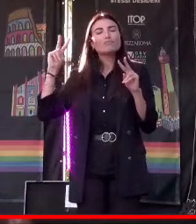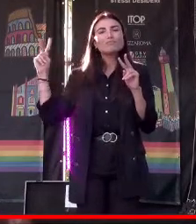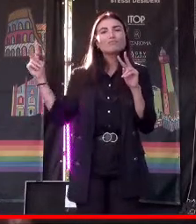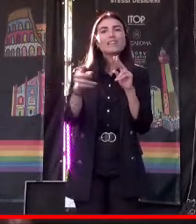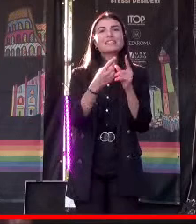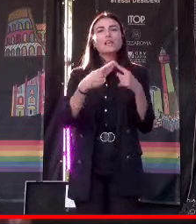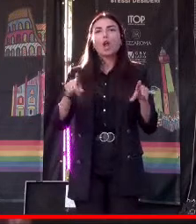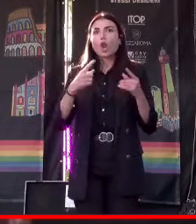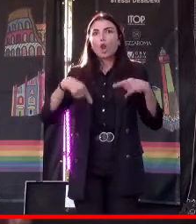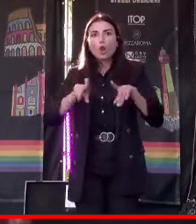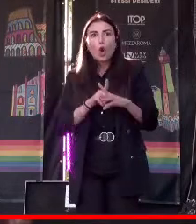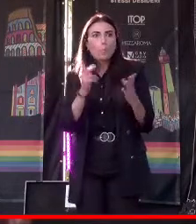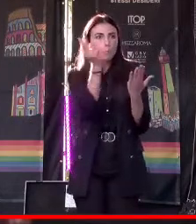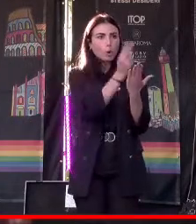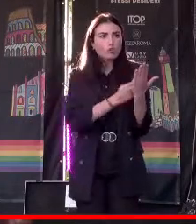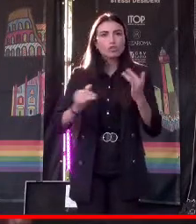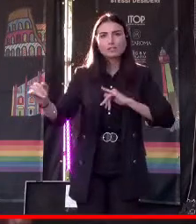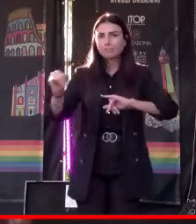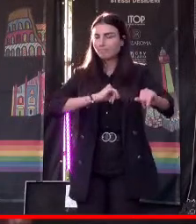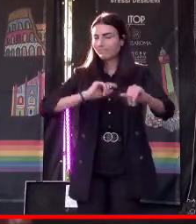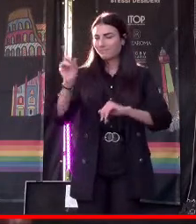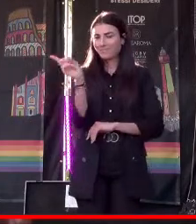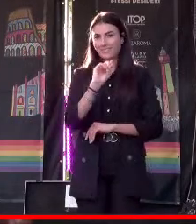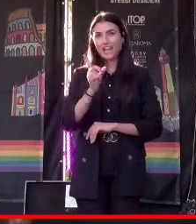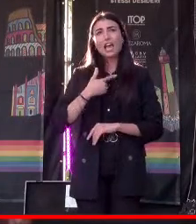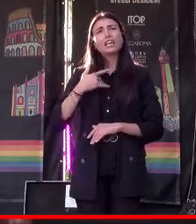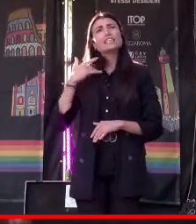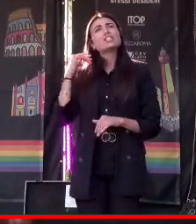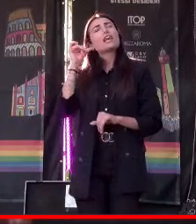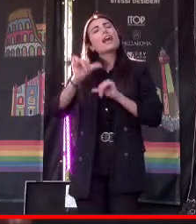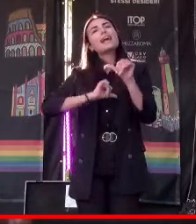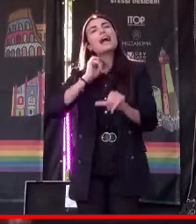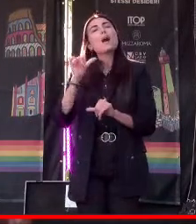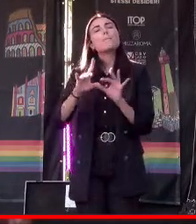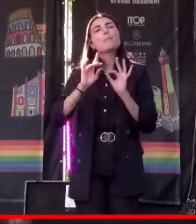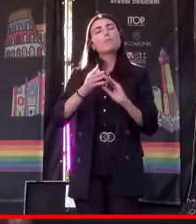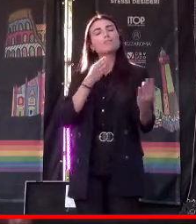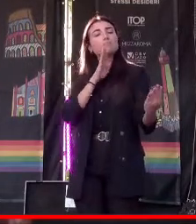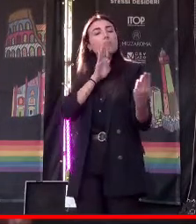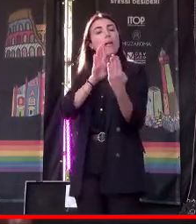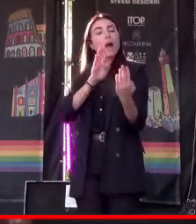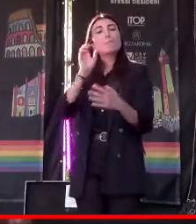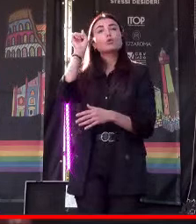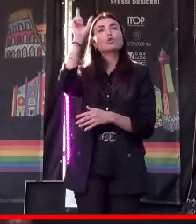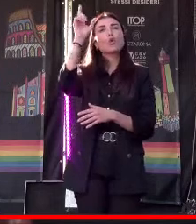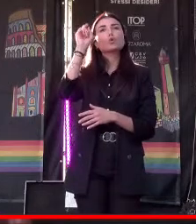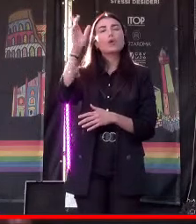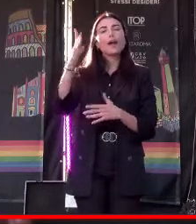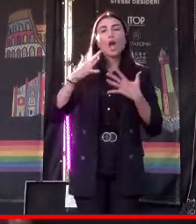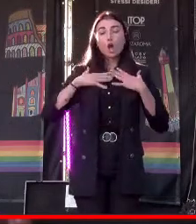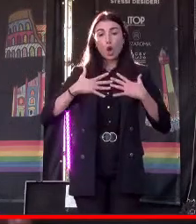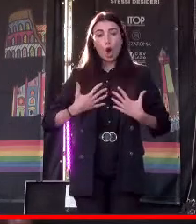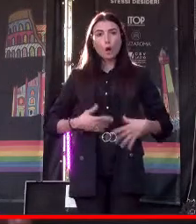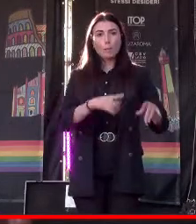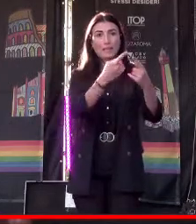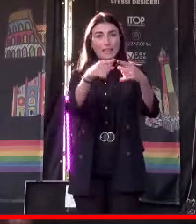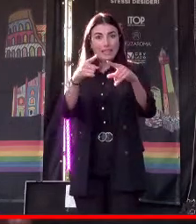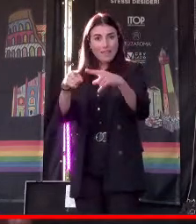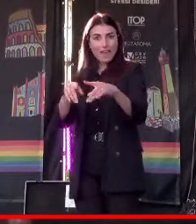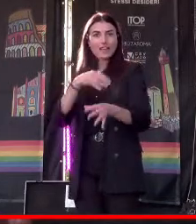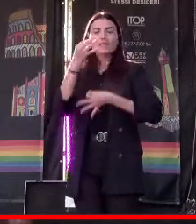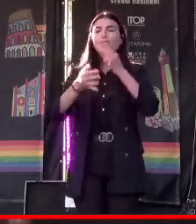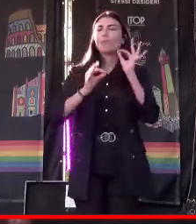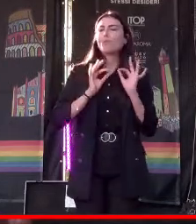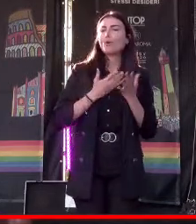essendo amministratori, è cercare di cambiare l'approccio culturale che si ha con il corpo non conforme e quindi con l'ausilio, che è